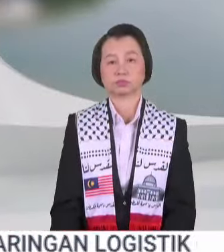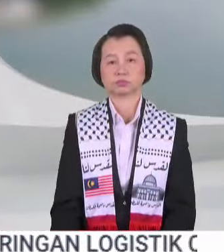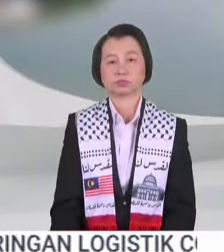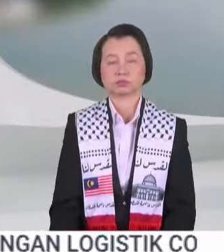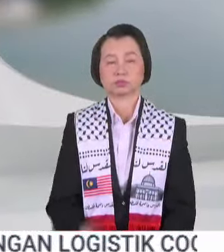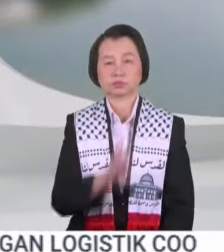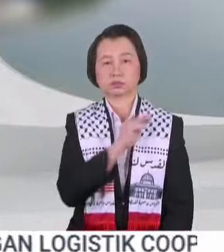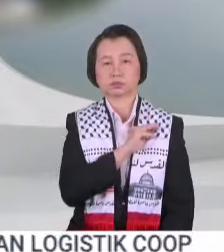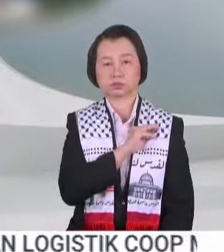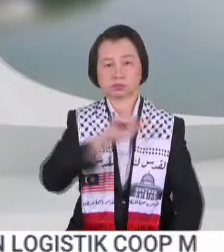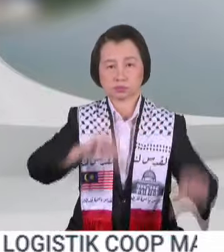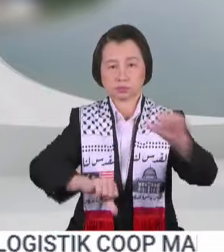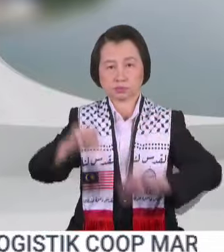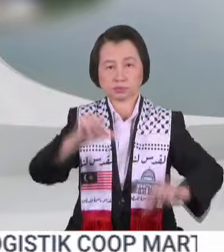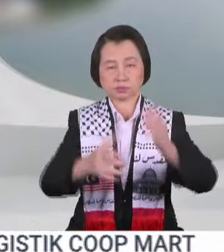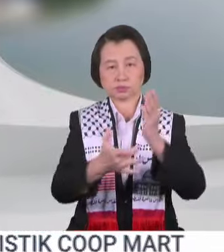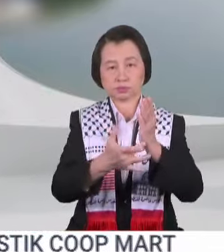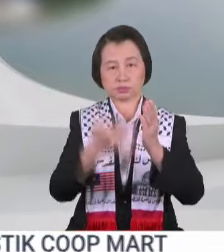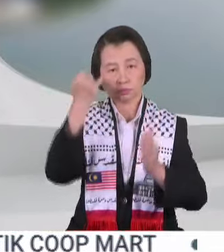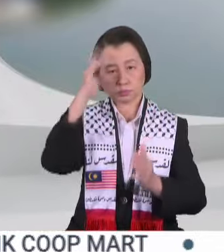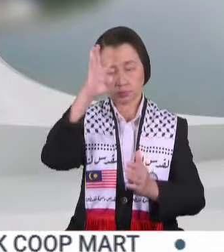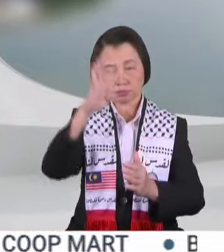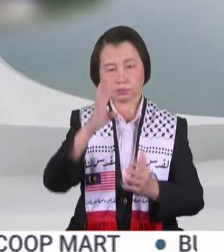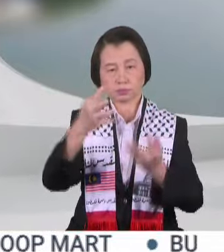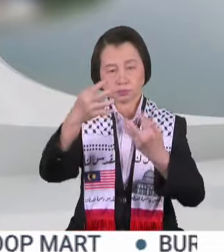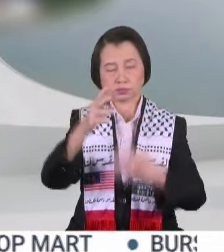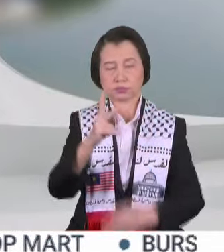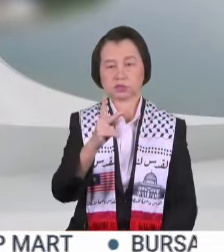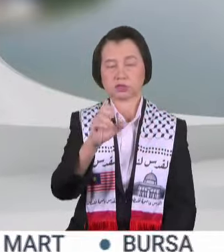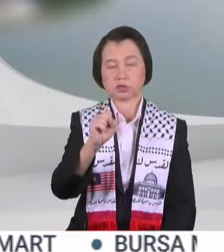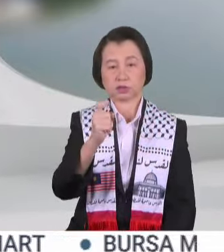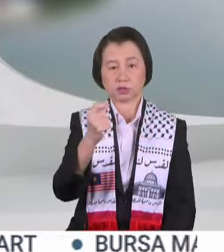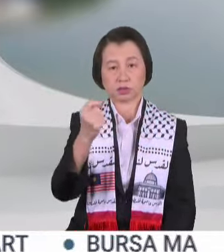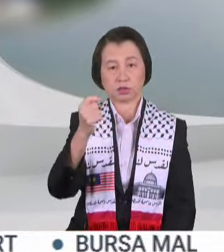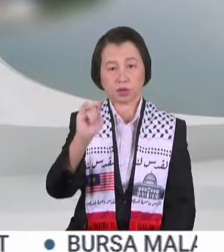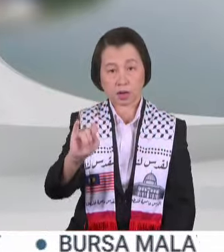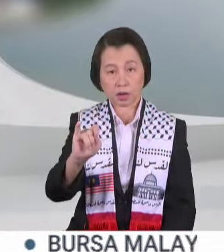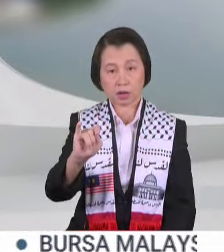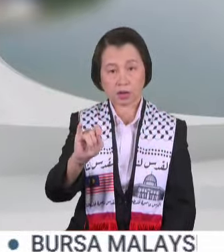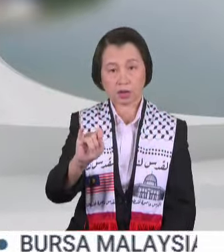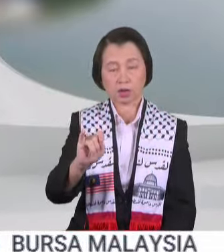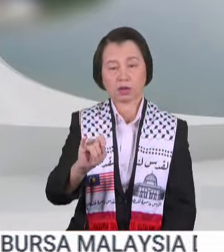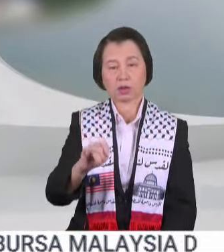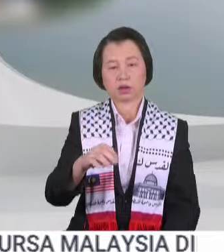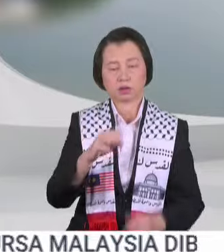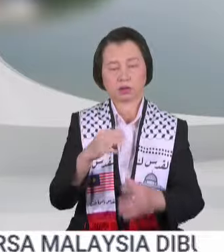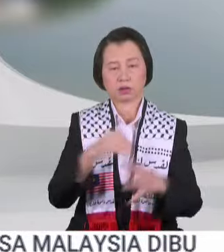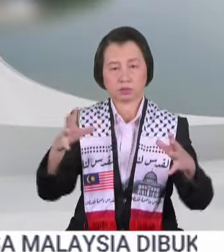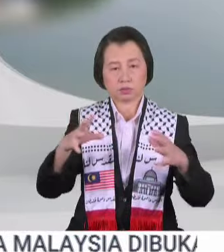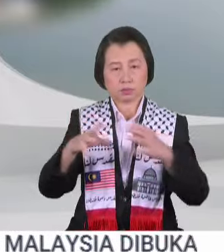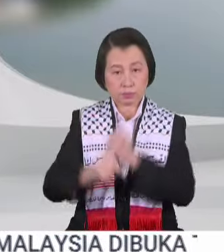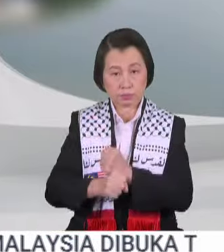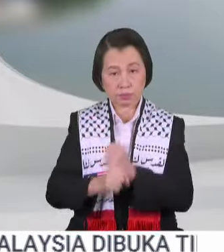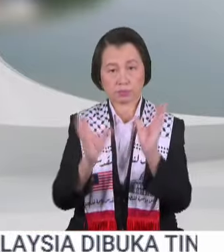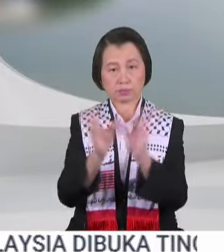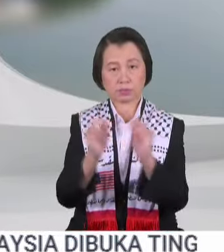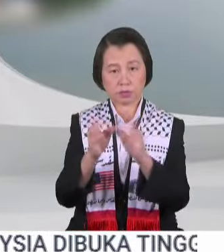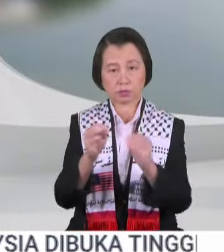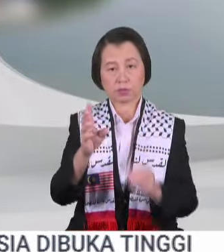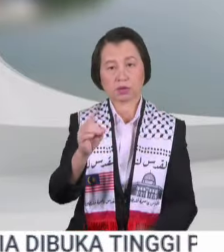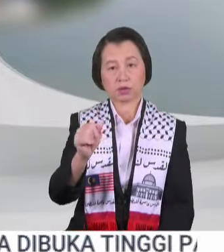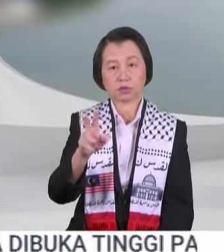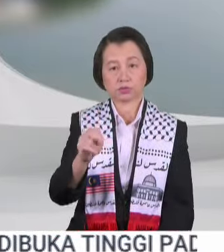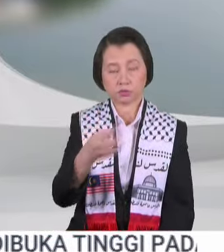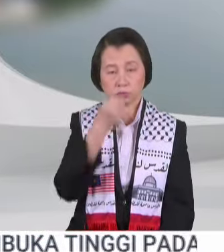Sementara itu, Menteri Sains, Teknologi dan Inovasi KSTI, Datuk Dr. Muhammad Arifin Muhammad Arif dalam sesi penggulungan persidangan DUN